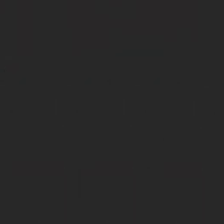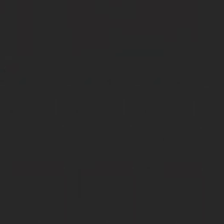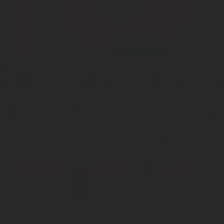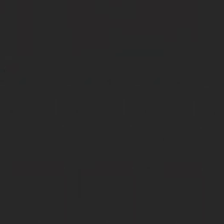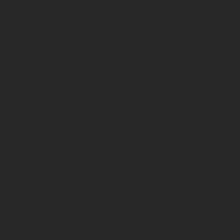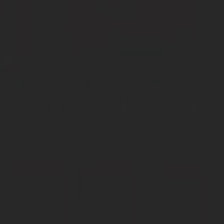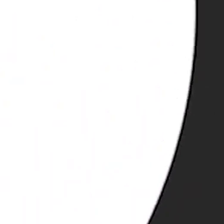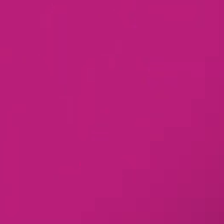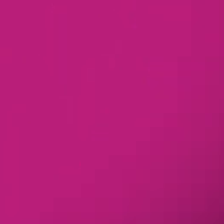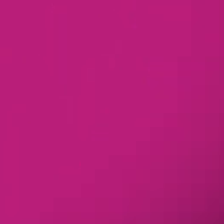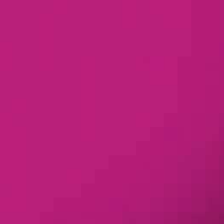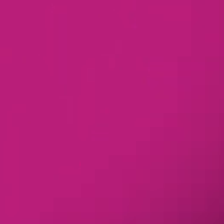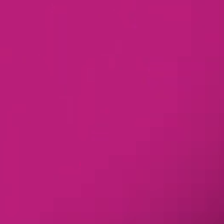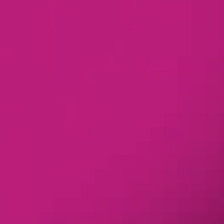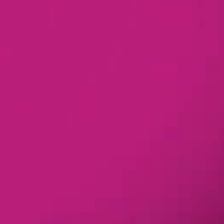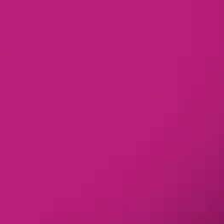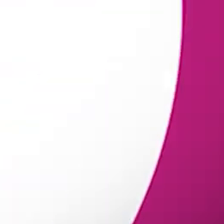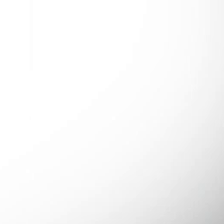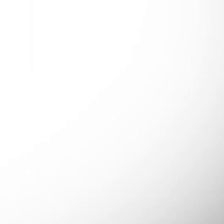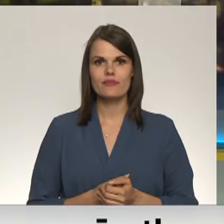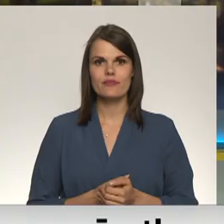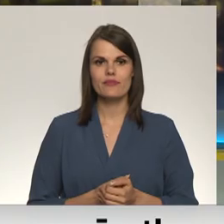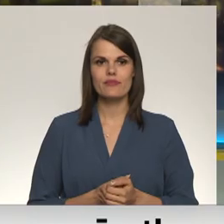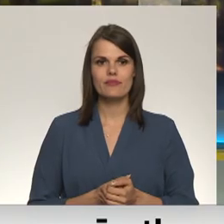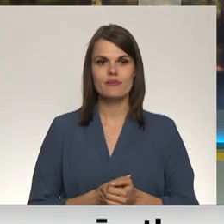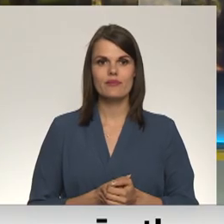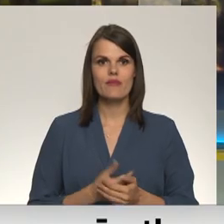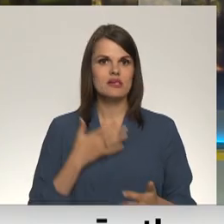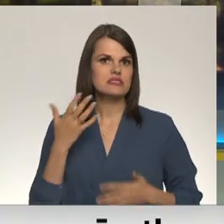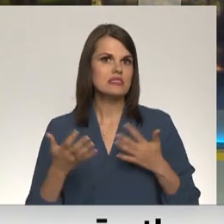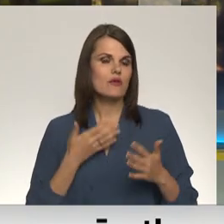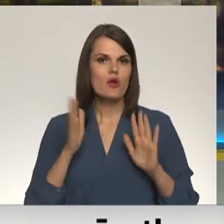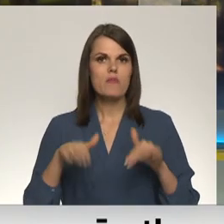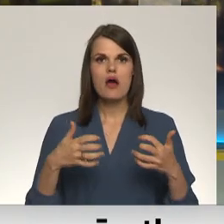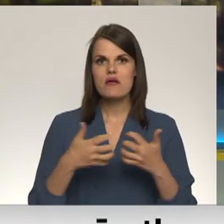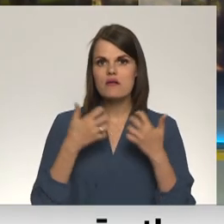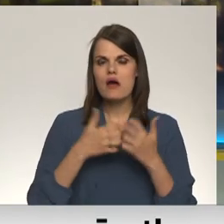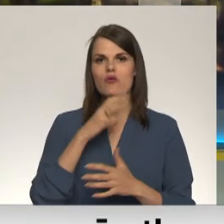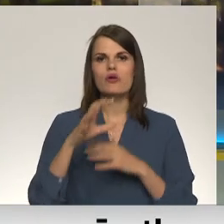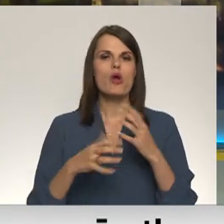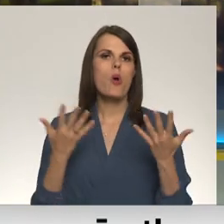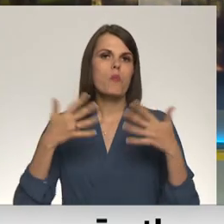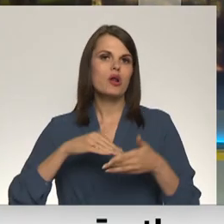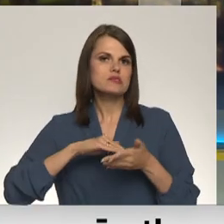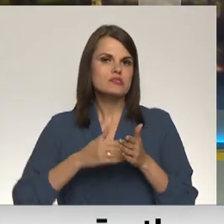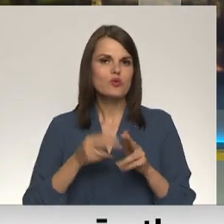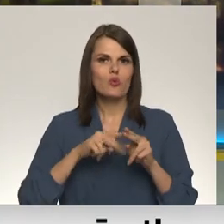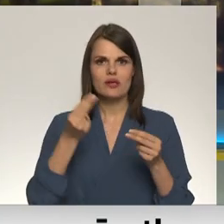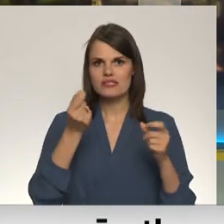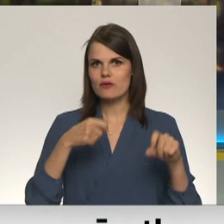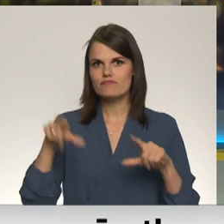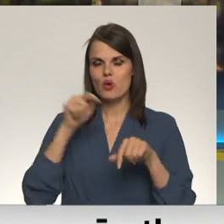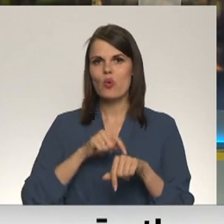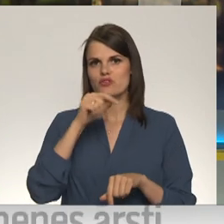Re, viss ēters ir te! Satraukumu par karu, ģeopolitisko situāciju un cenu kāpumu, ko